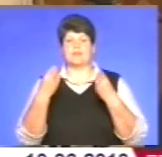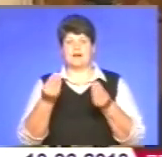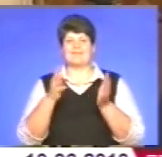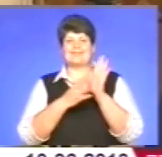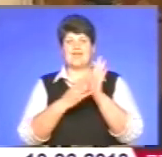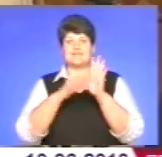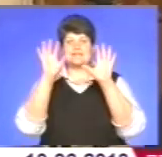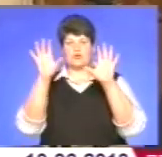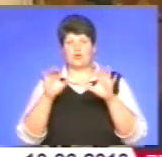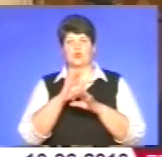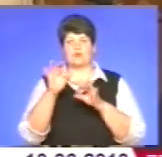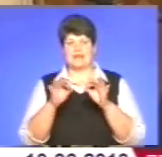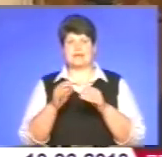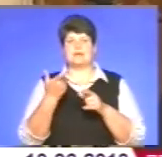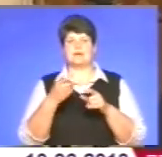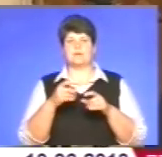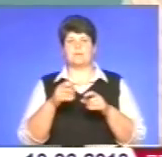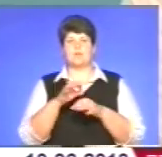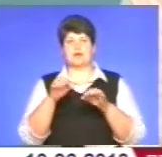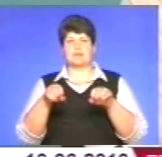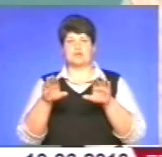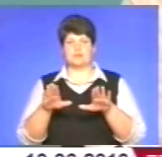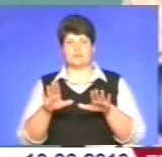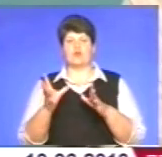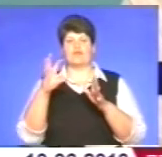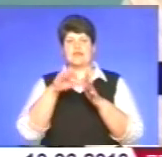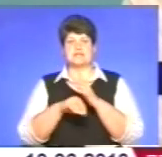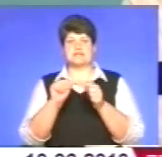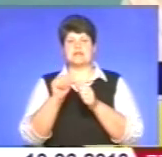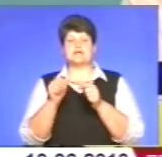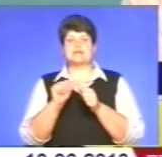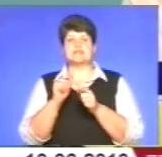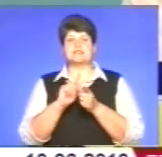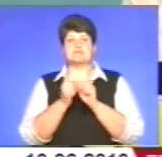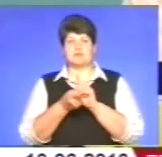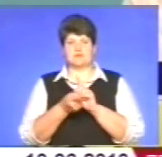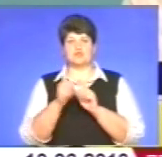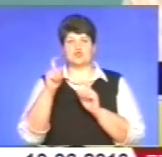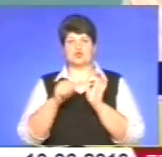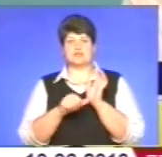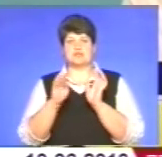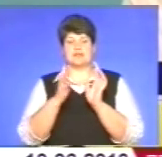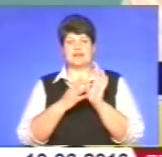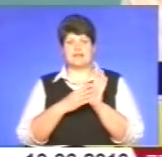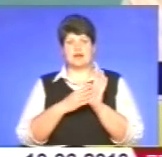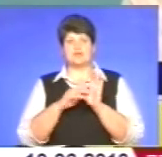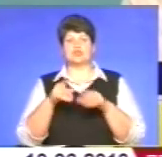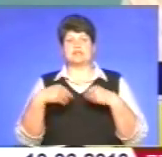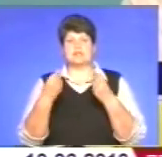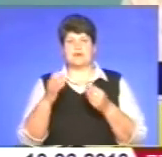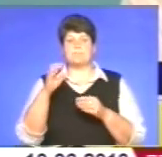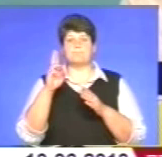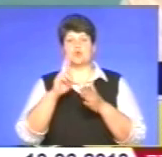проєктів постанов, серед яких... Про внесення змін до статті 169 податкового кодексу щодо надання податкових соціальних